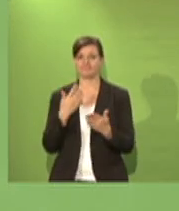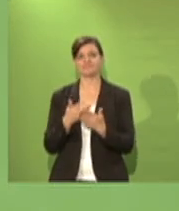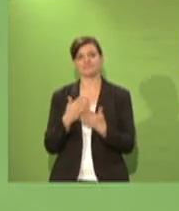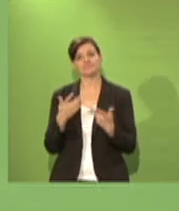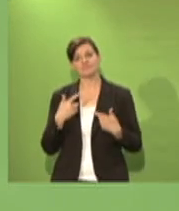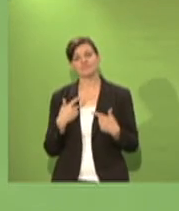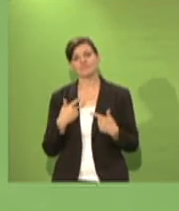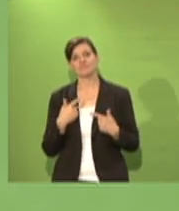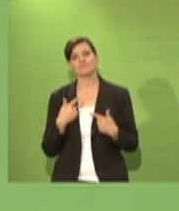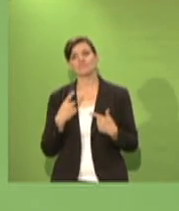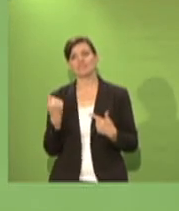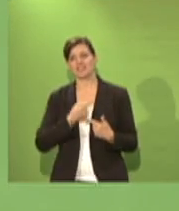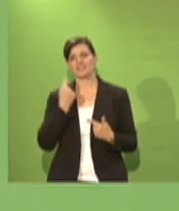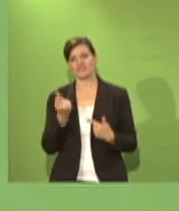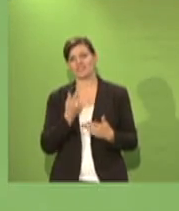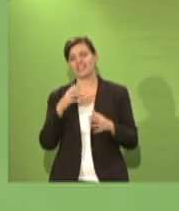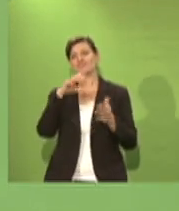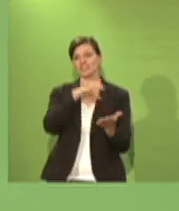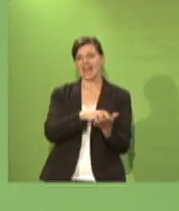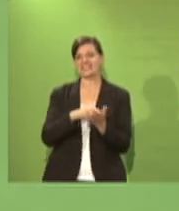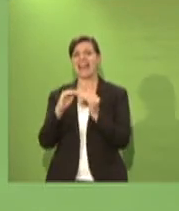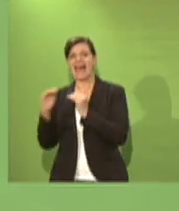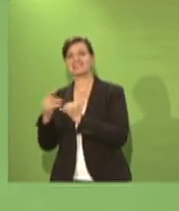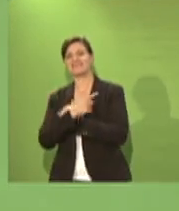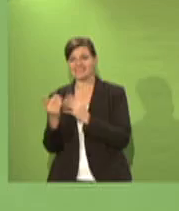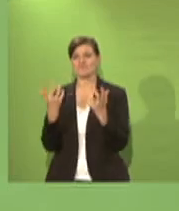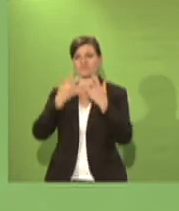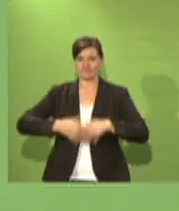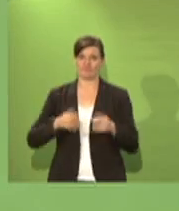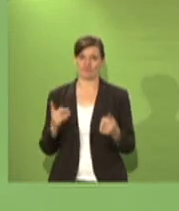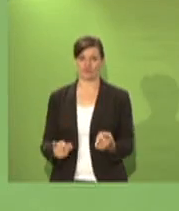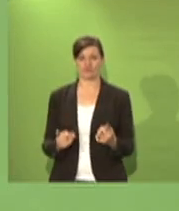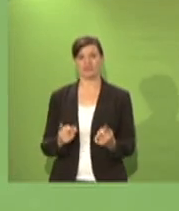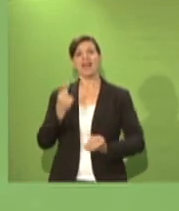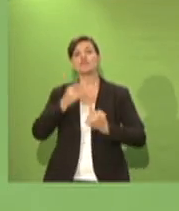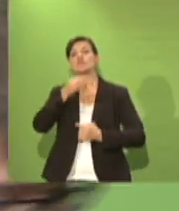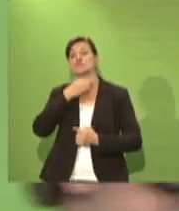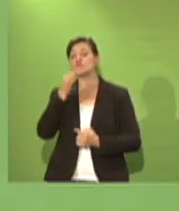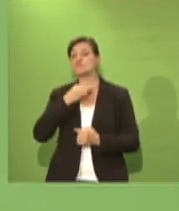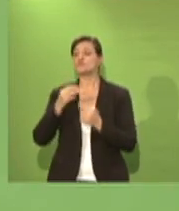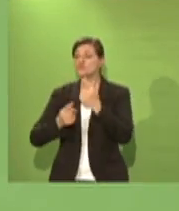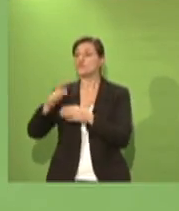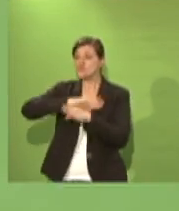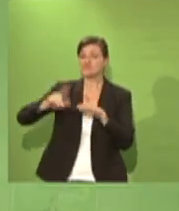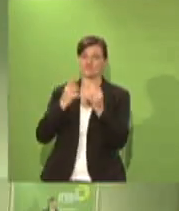nicht. Stadt und Land gehen in Hand und Grüne und Grüne Jugend sollten das genauso tun. Danke.